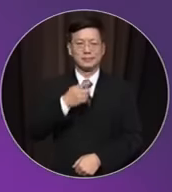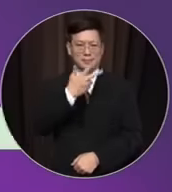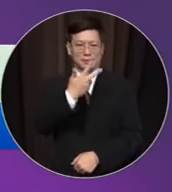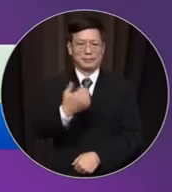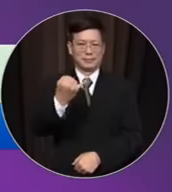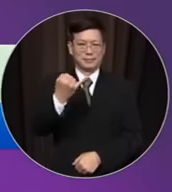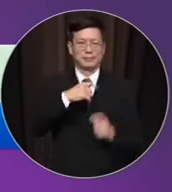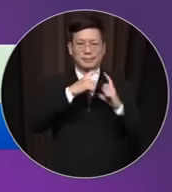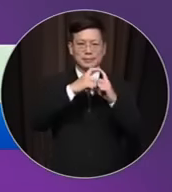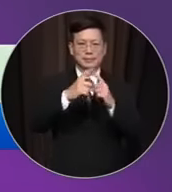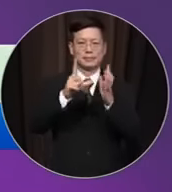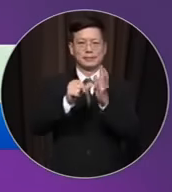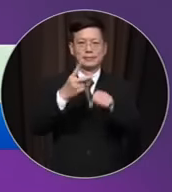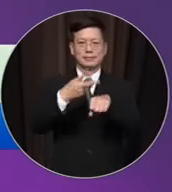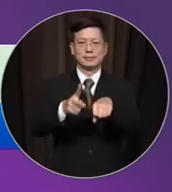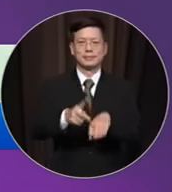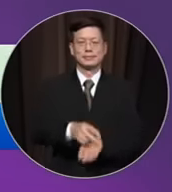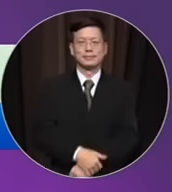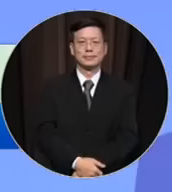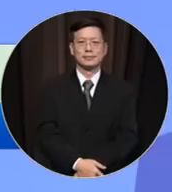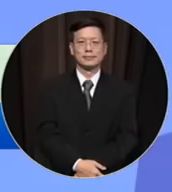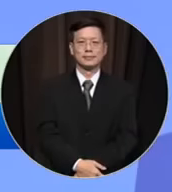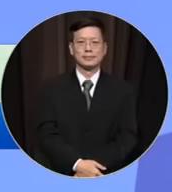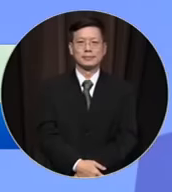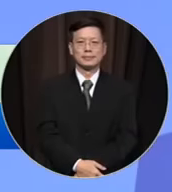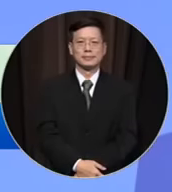徐欣盈女士回答，时间两分钟。